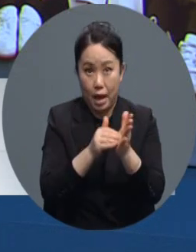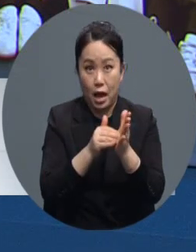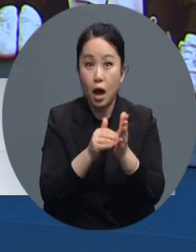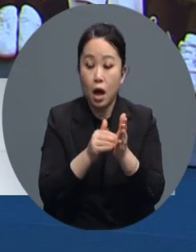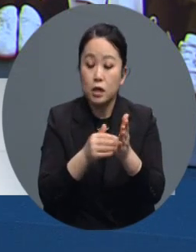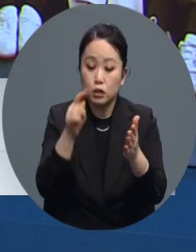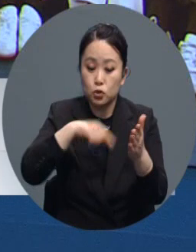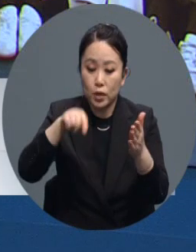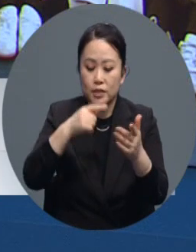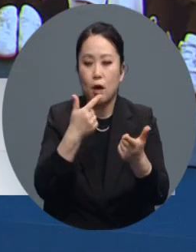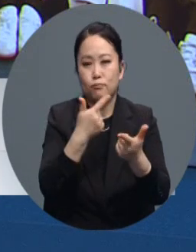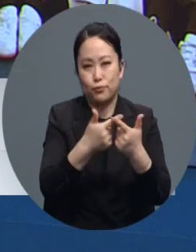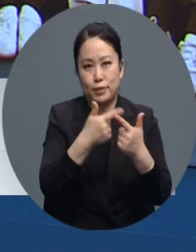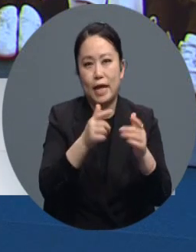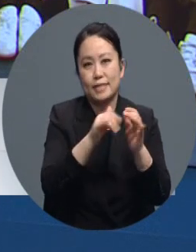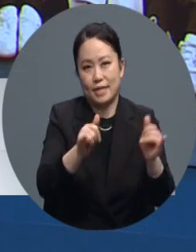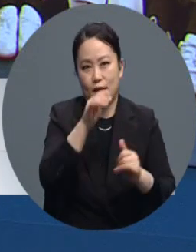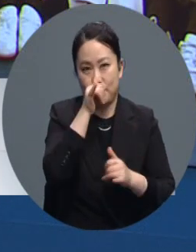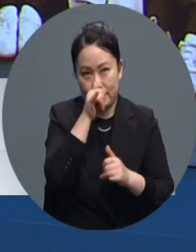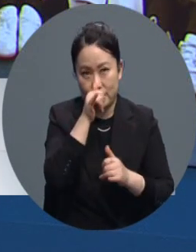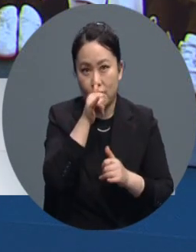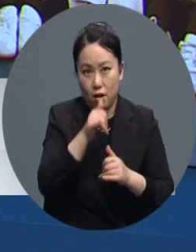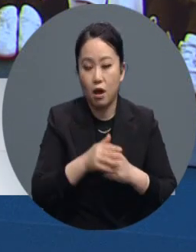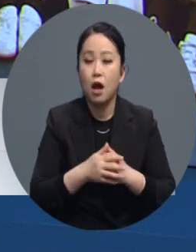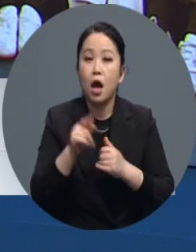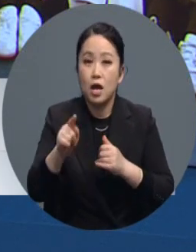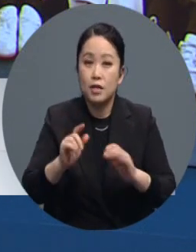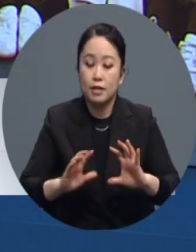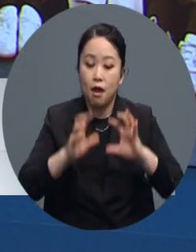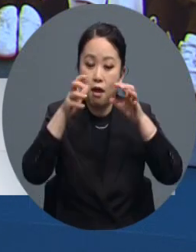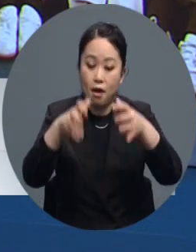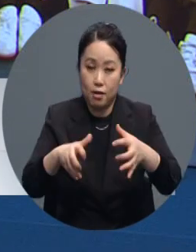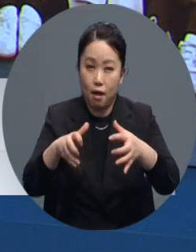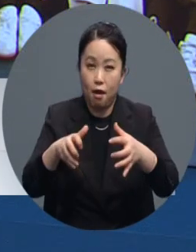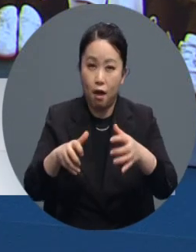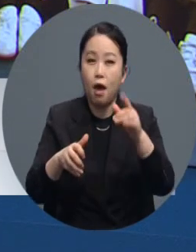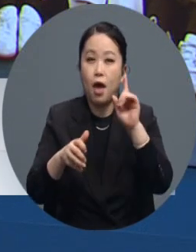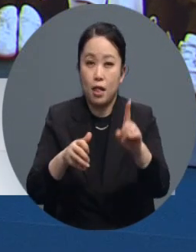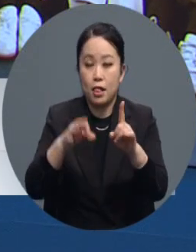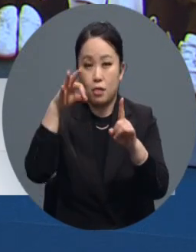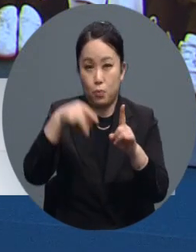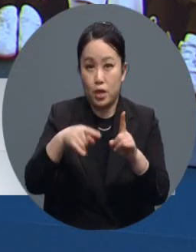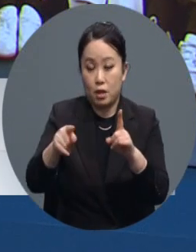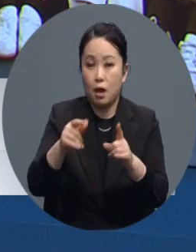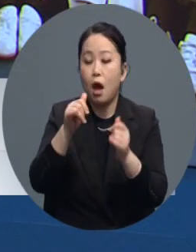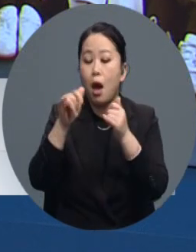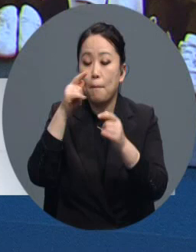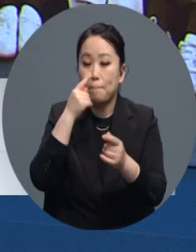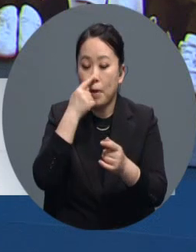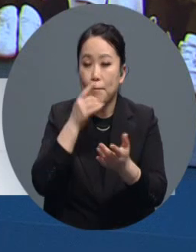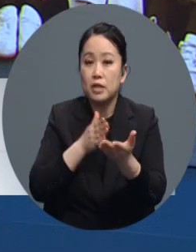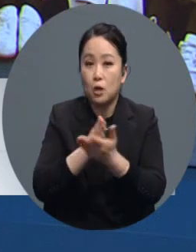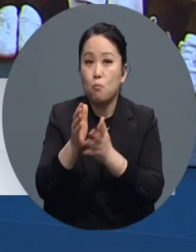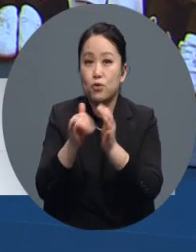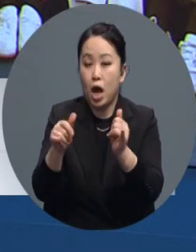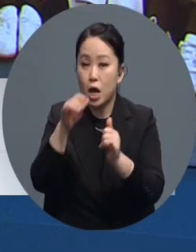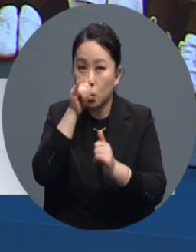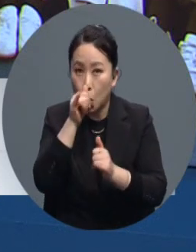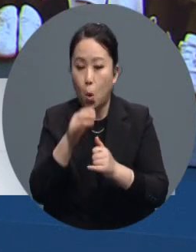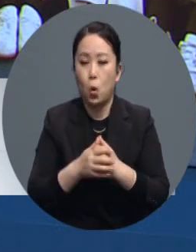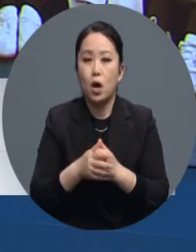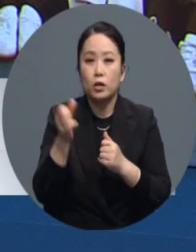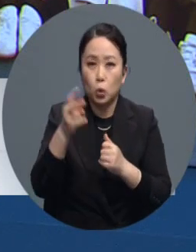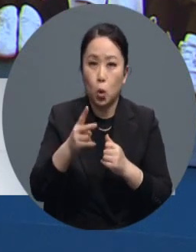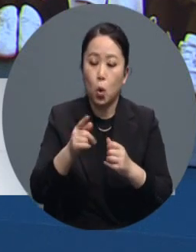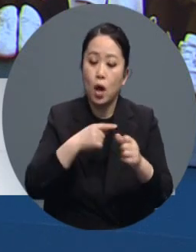올렸습니다. 부산에선 세계대회 우승 바리스타가 나오는 등 실력 있는 바리스타들이 배출되고 있고 내년 5월 세계